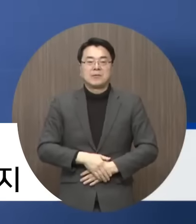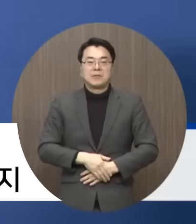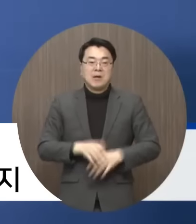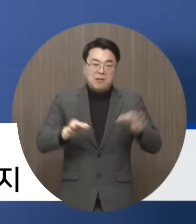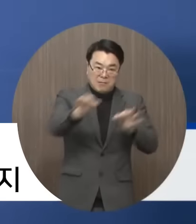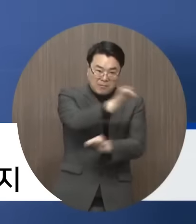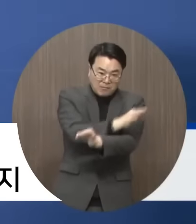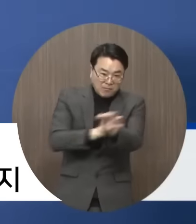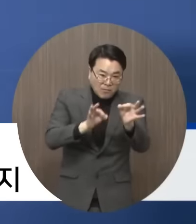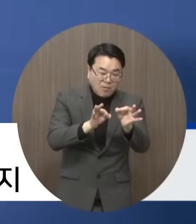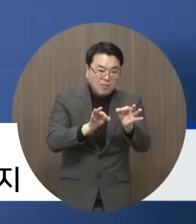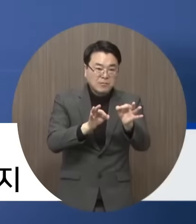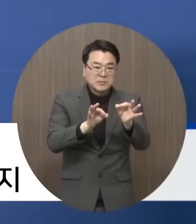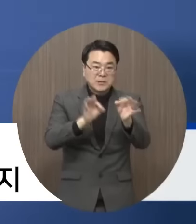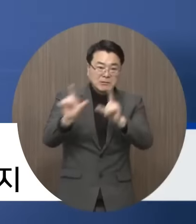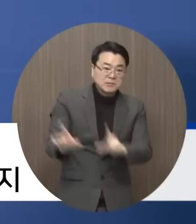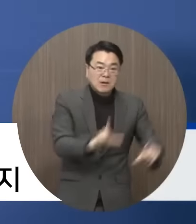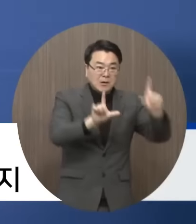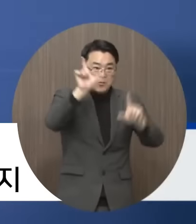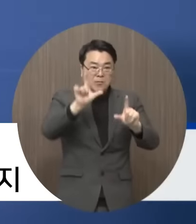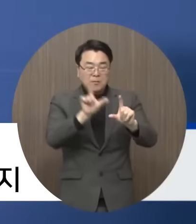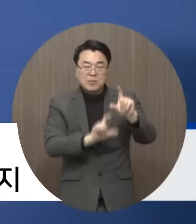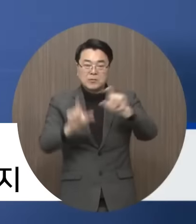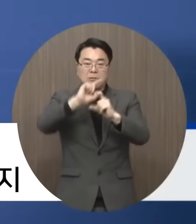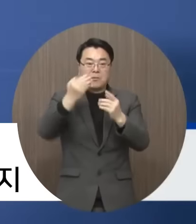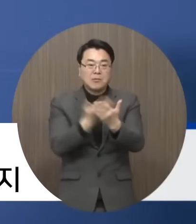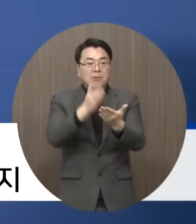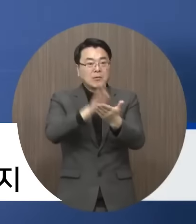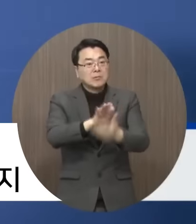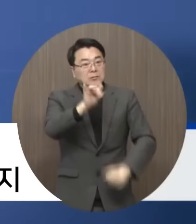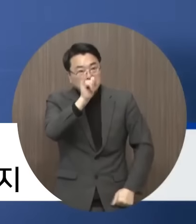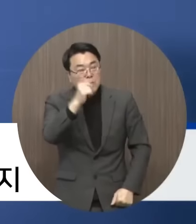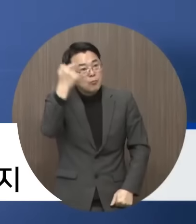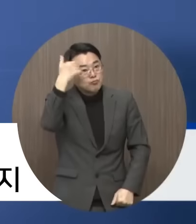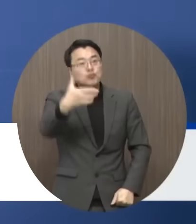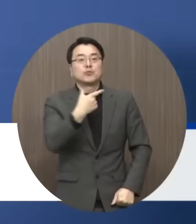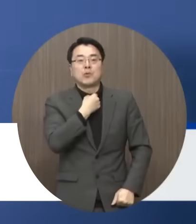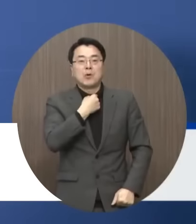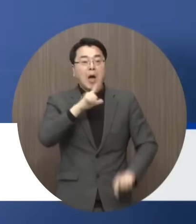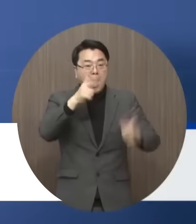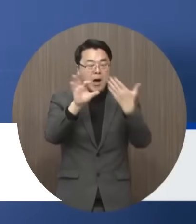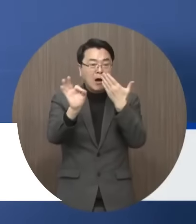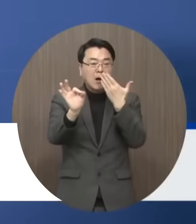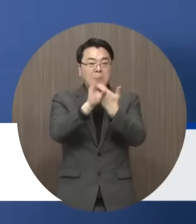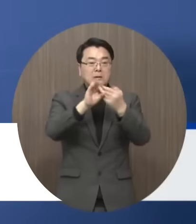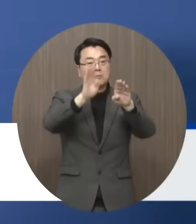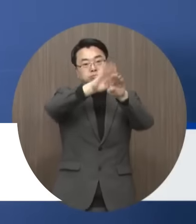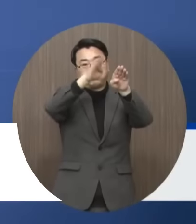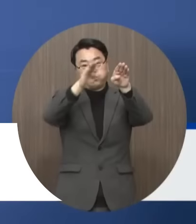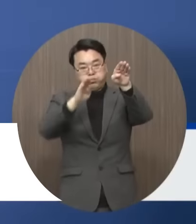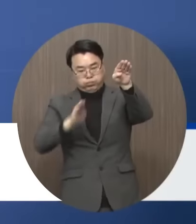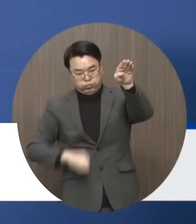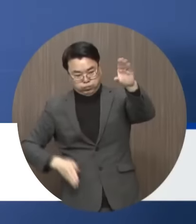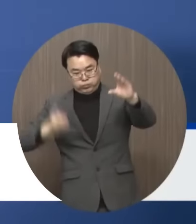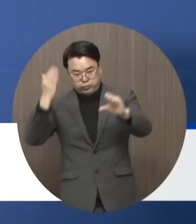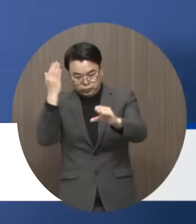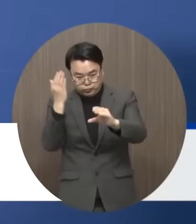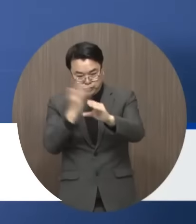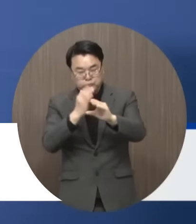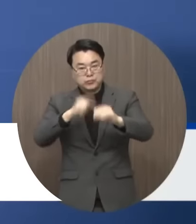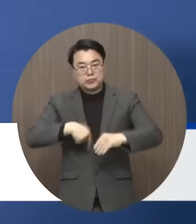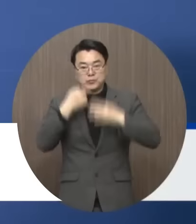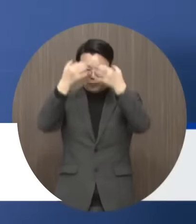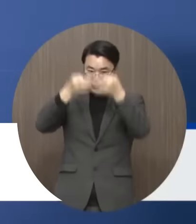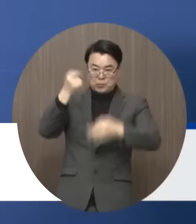경제와 민생이 개선이 됐는지, 아니면 추락하고 있는지, 일대 전환점이라고 저는